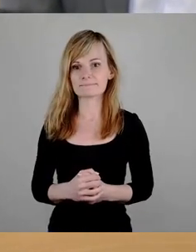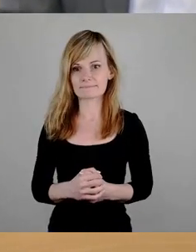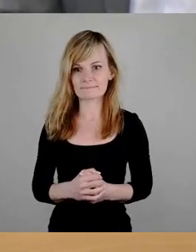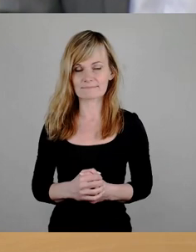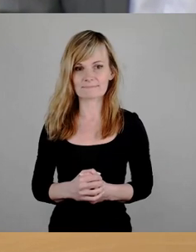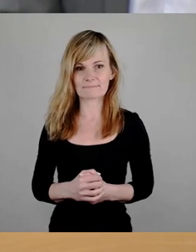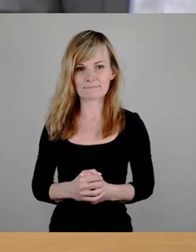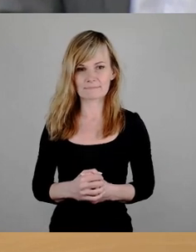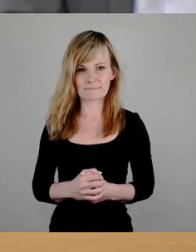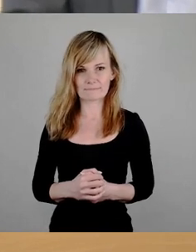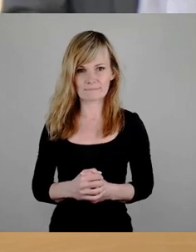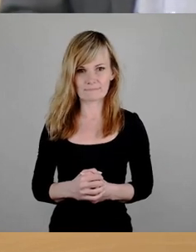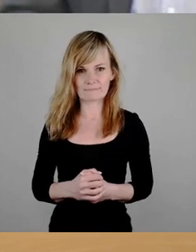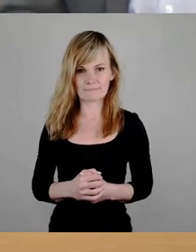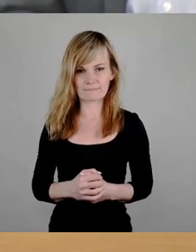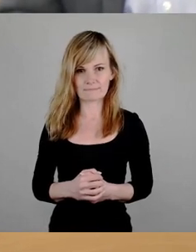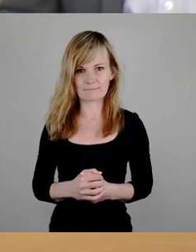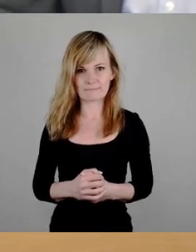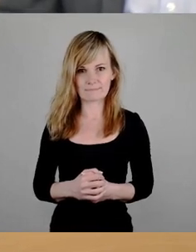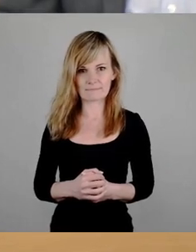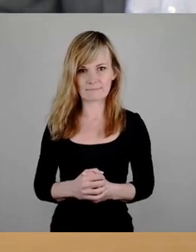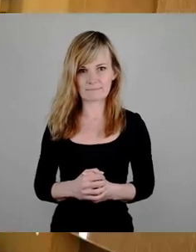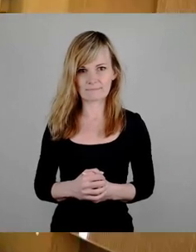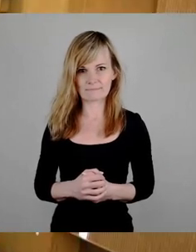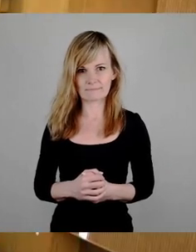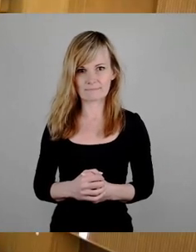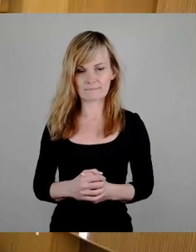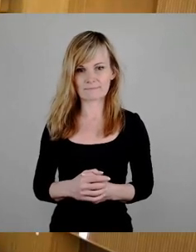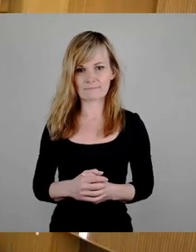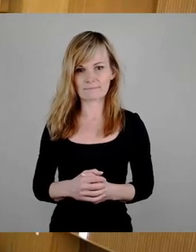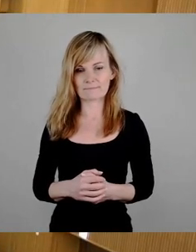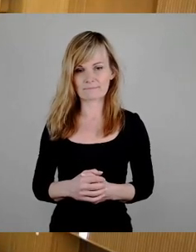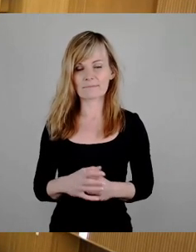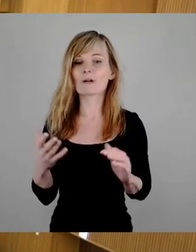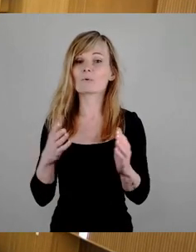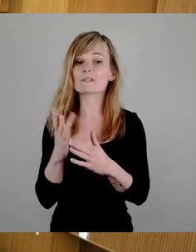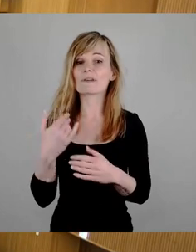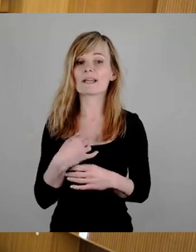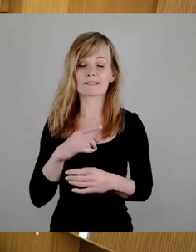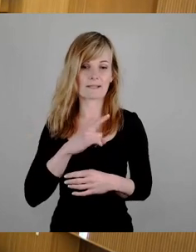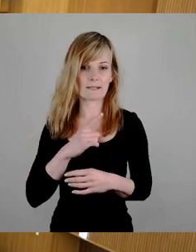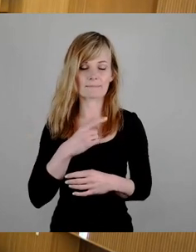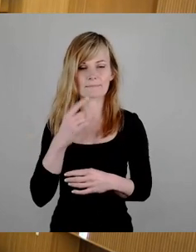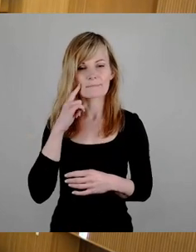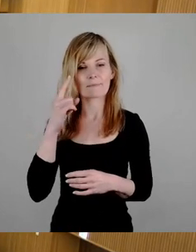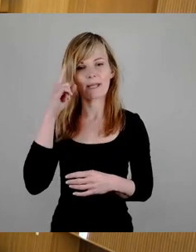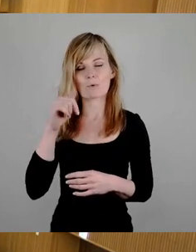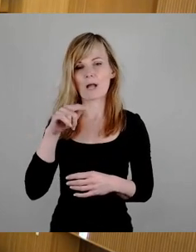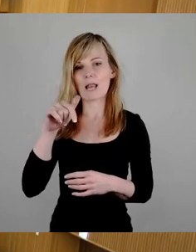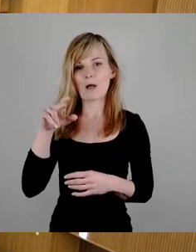Jenichen, zum angefragten Punkt. Ja, vielleicht ganz kurz. Wir sind ja beim Alaunpark immer in diesen